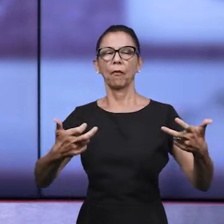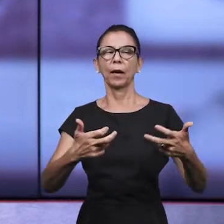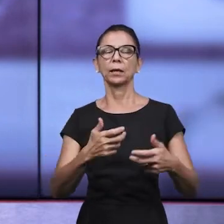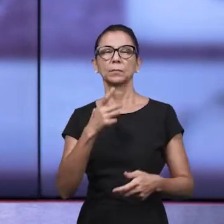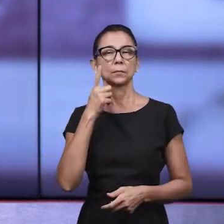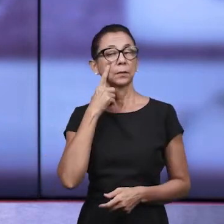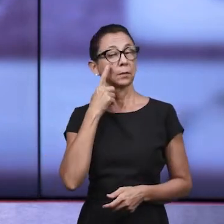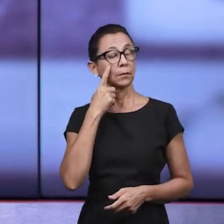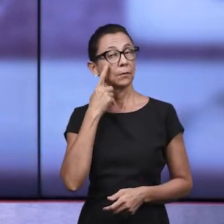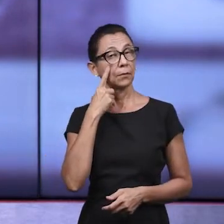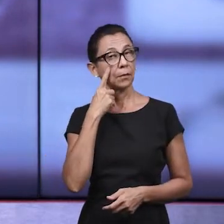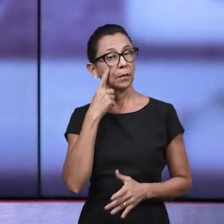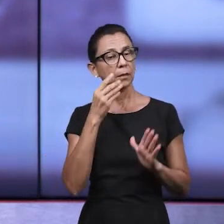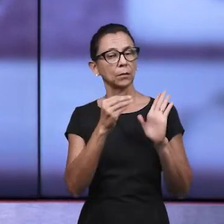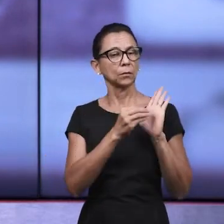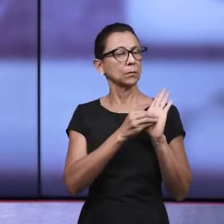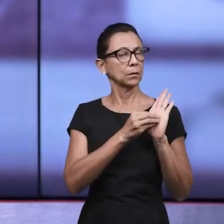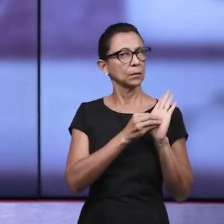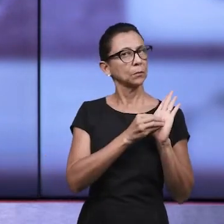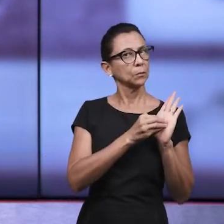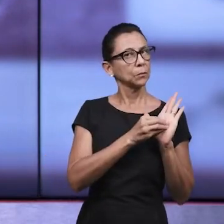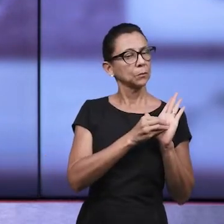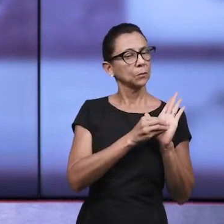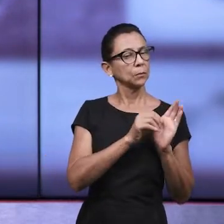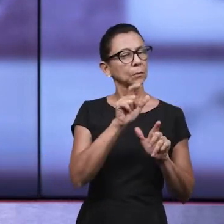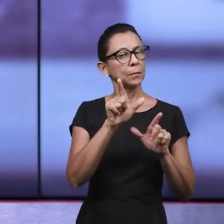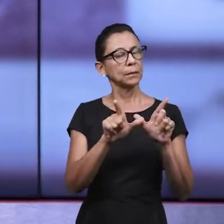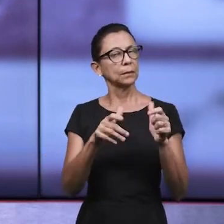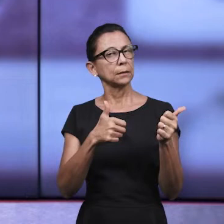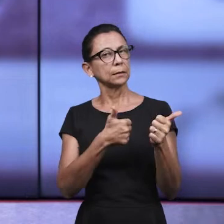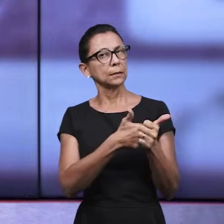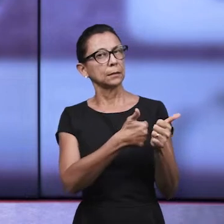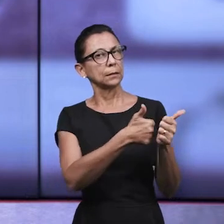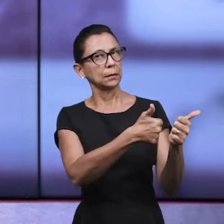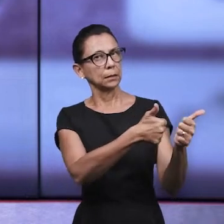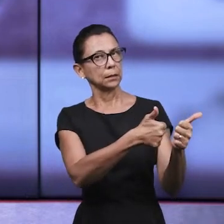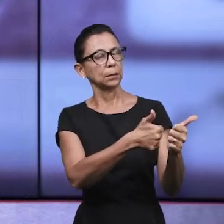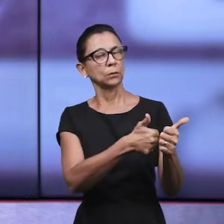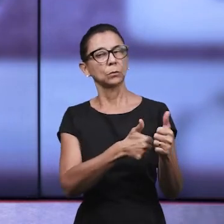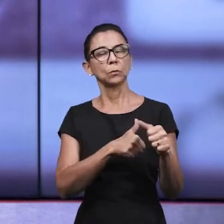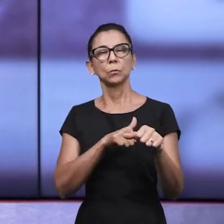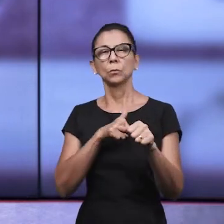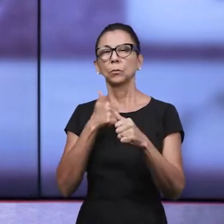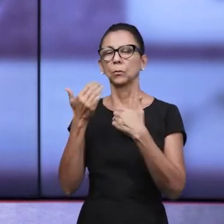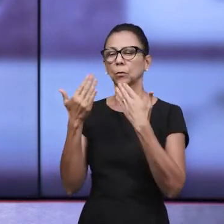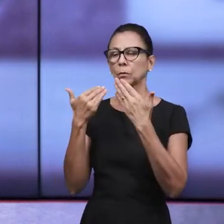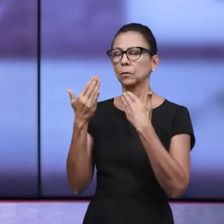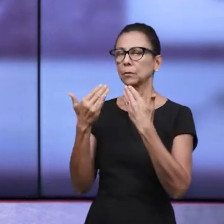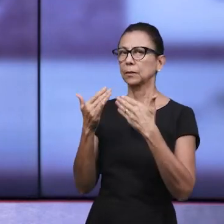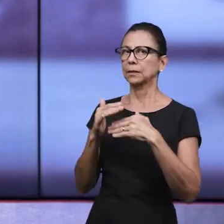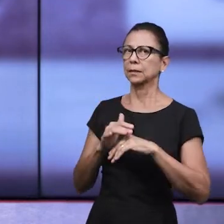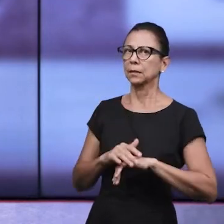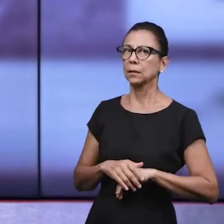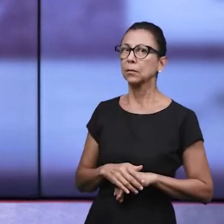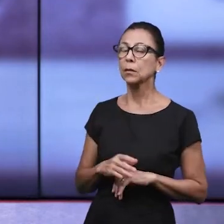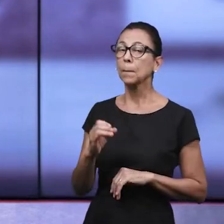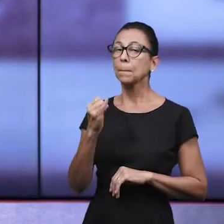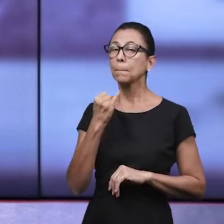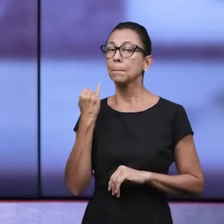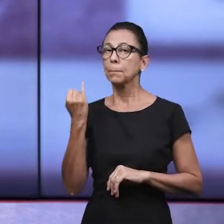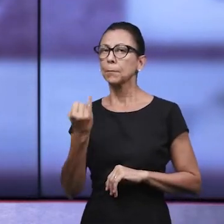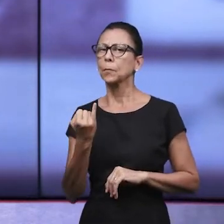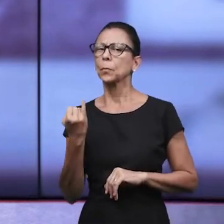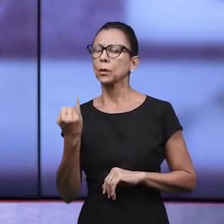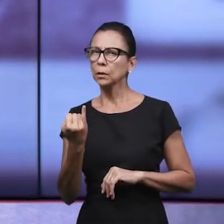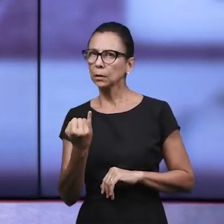contenu qu'ils accèdent, les personnes qu'ils suivent, à qui ils parlent. Euh, Cela est très